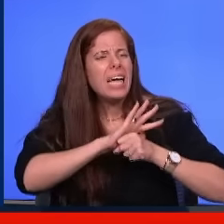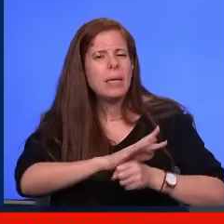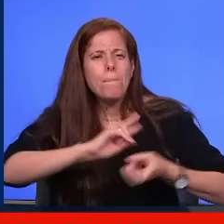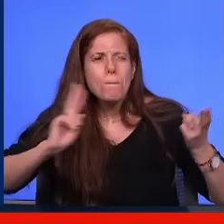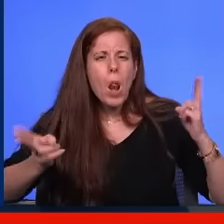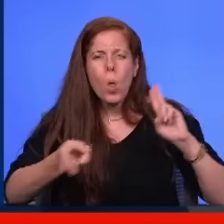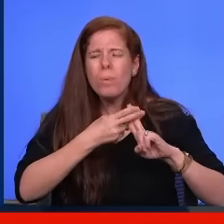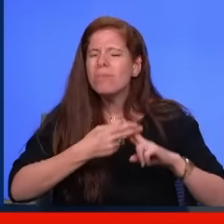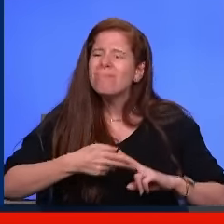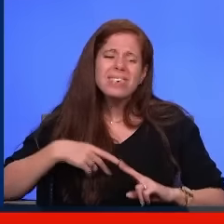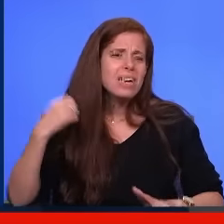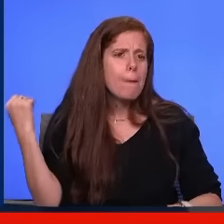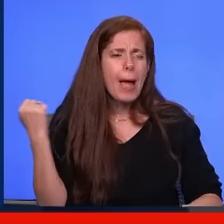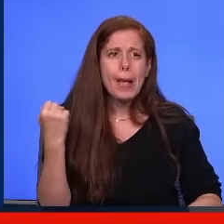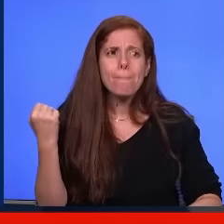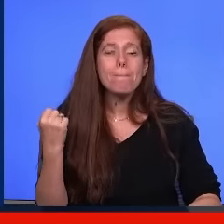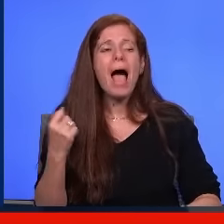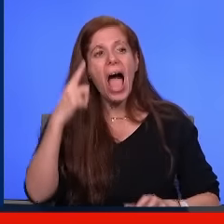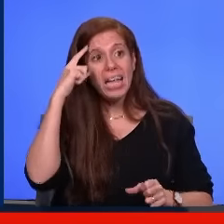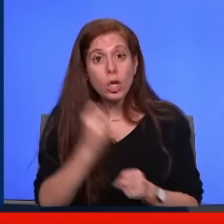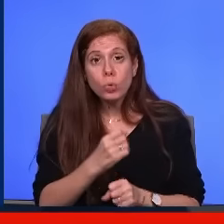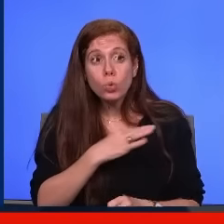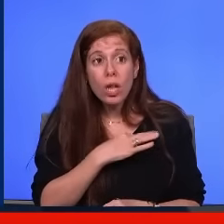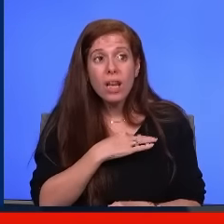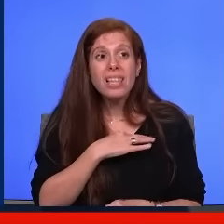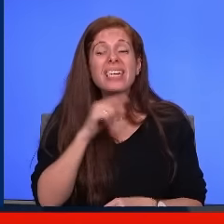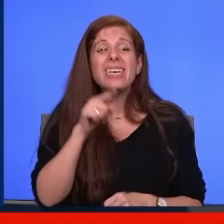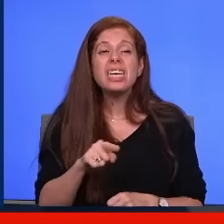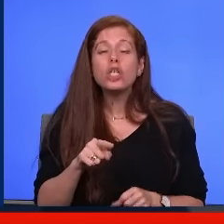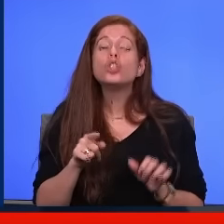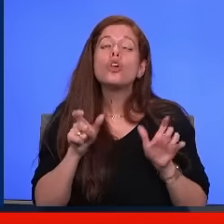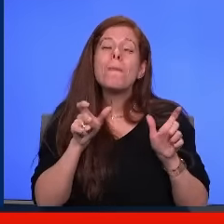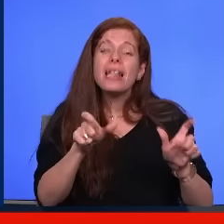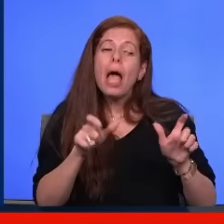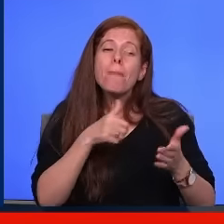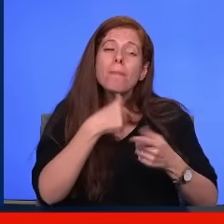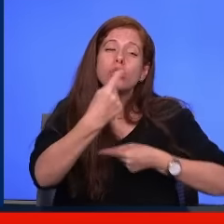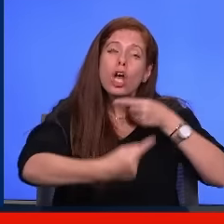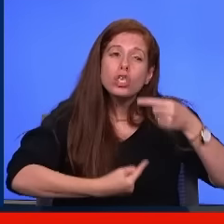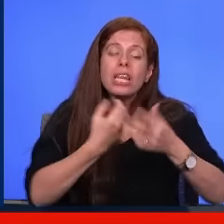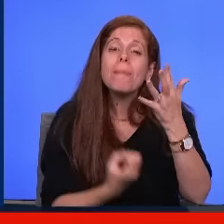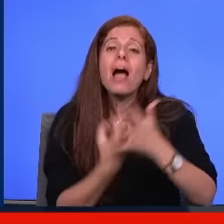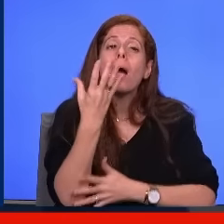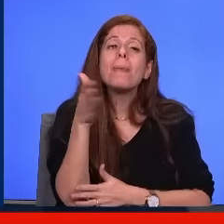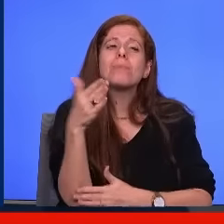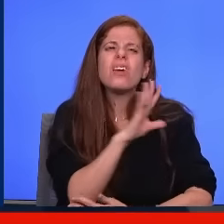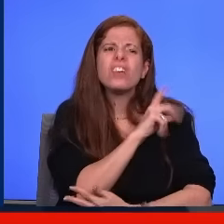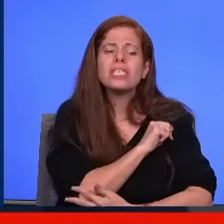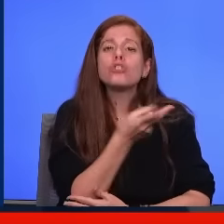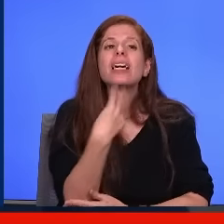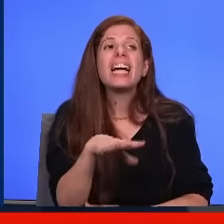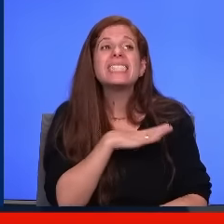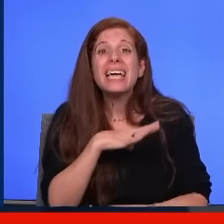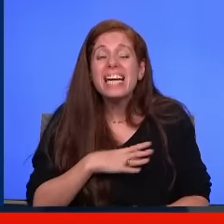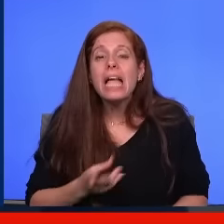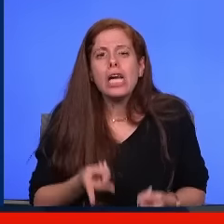ופנימיים כבירים. ההתעקשות שלי היא שמנה במשך שנים הקמת מדינה פלסטינית שהייתה מהווה סכנה קיומית